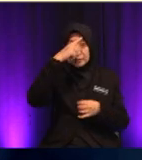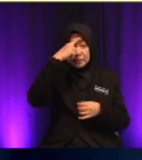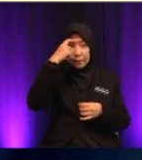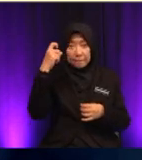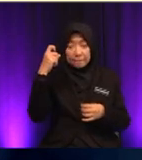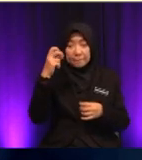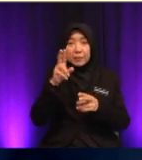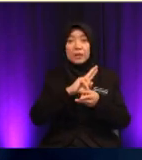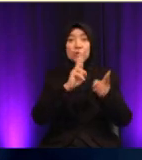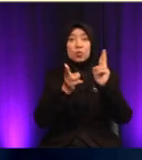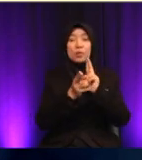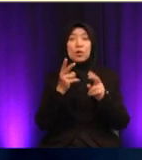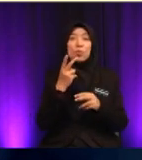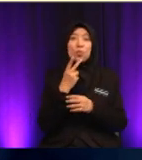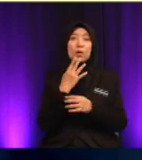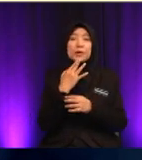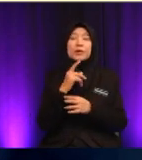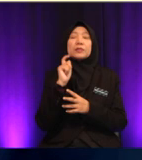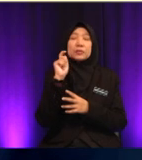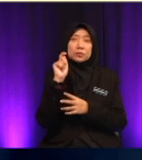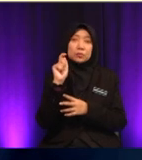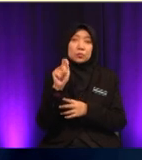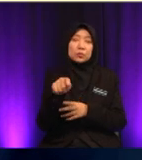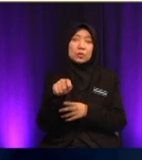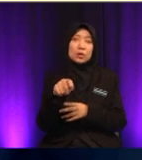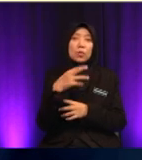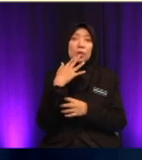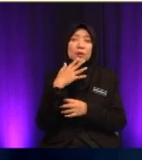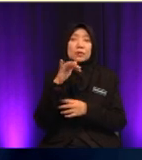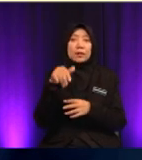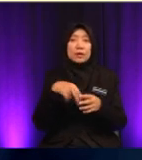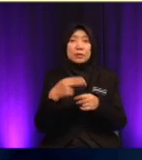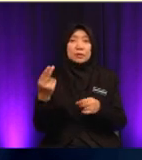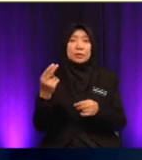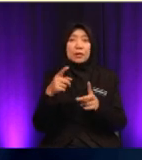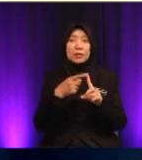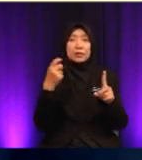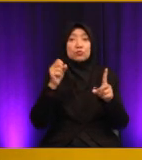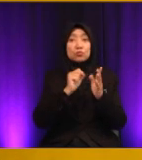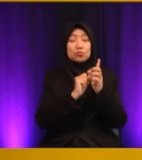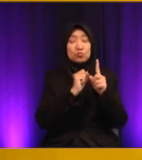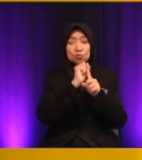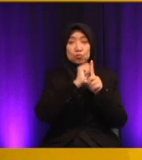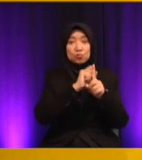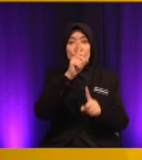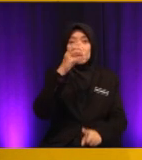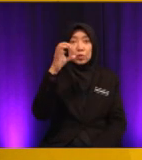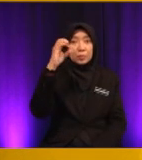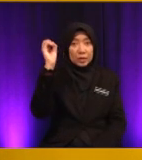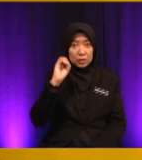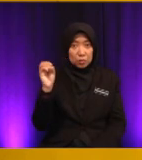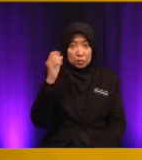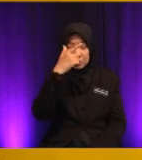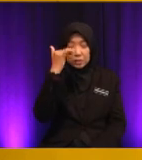berubah warna tentulah warna ataupun cahaya yang berhasil datang dari suhu sebab itu